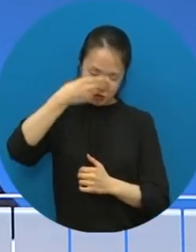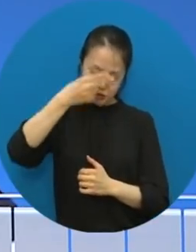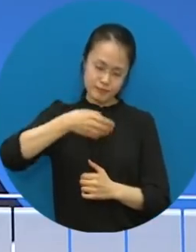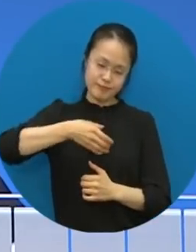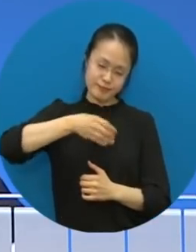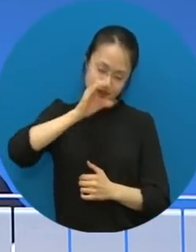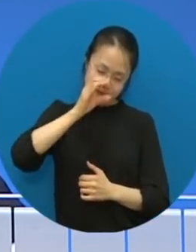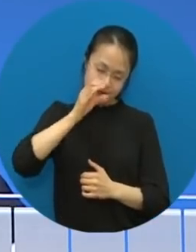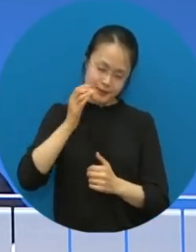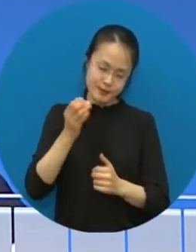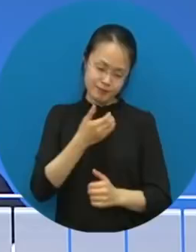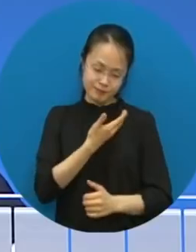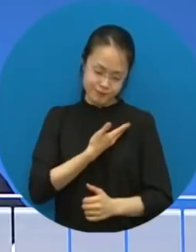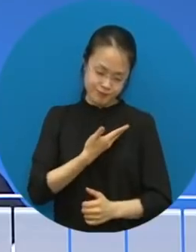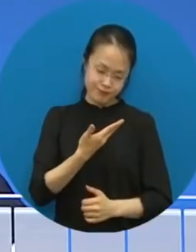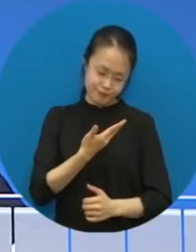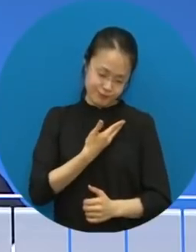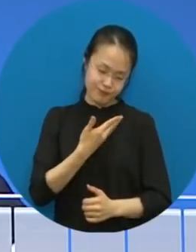선포합니다.